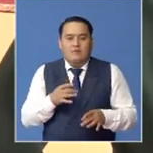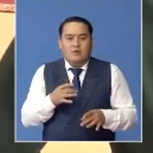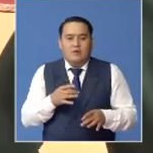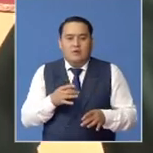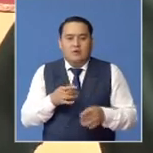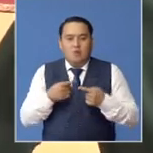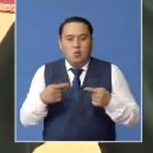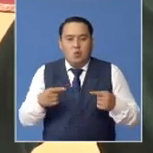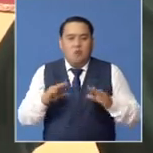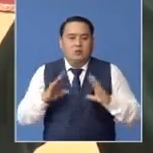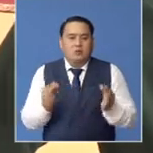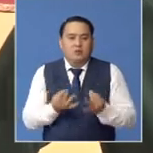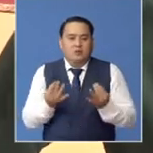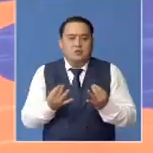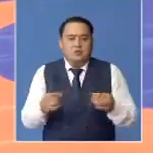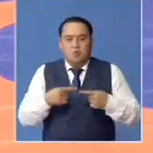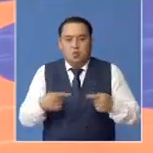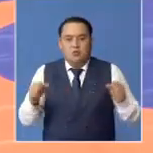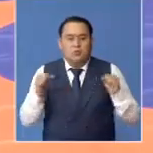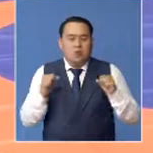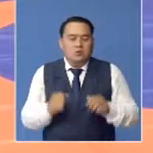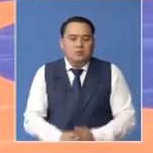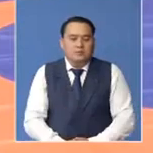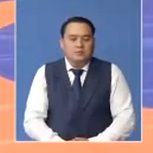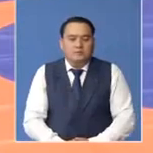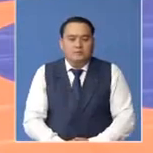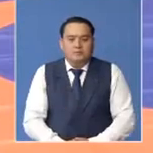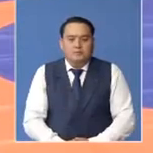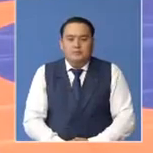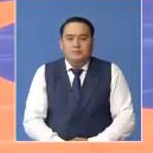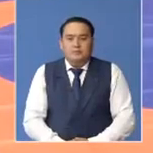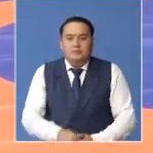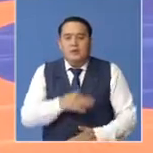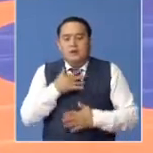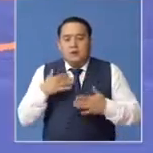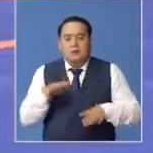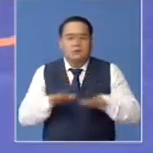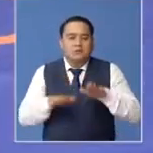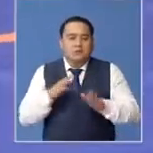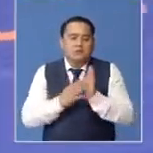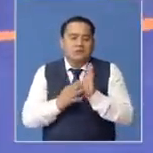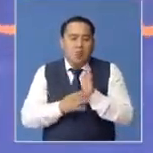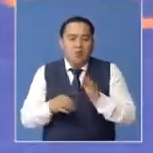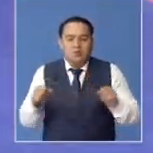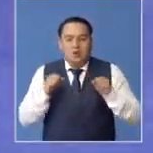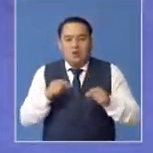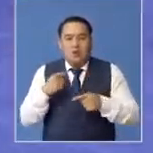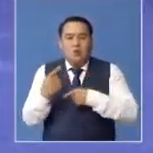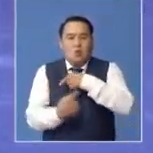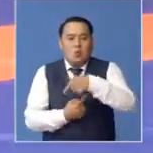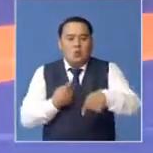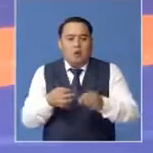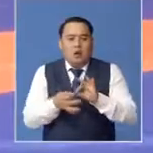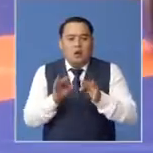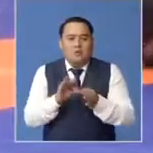атмосфера, другой спорт. В этом году весовых категорий как никогда много, целых 90. Проходит турнир по групповой олимпийской